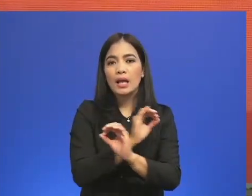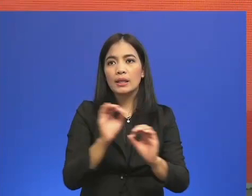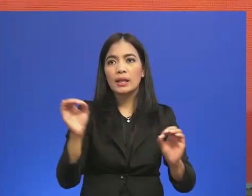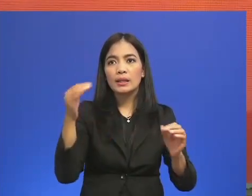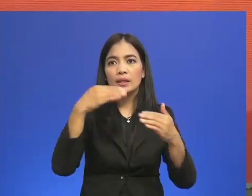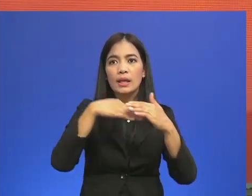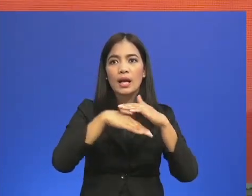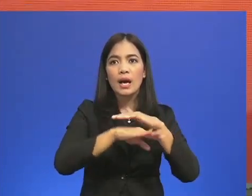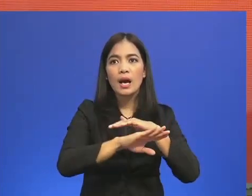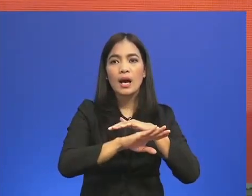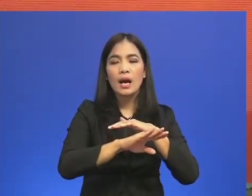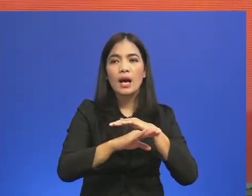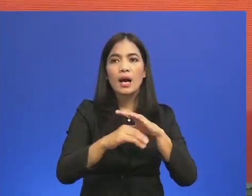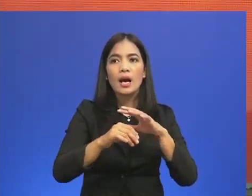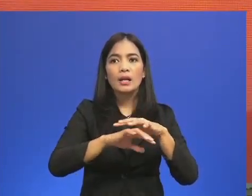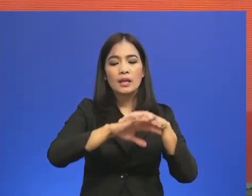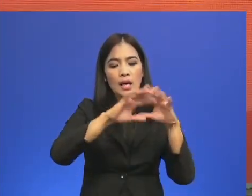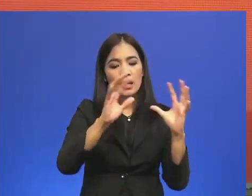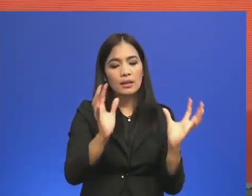tak terjerat